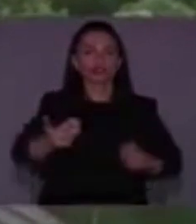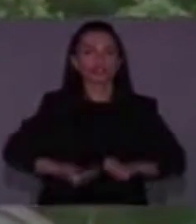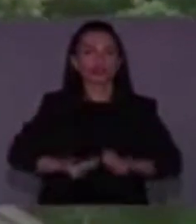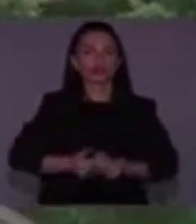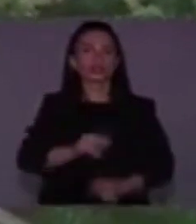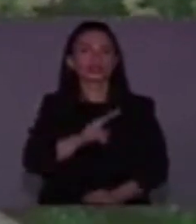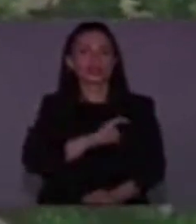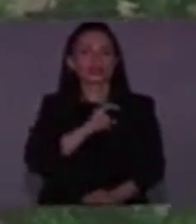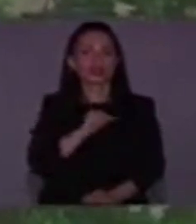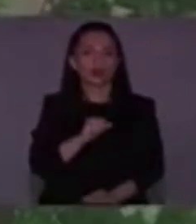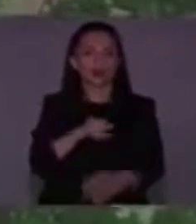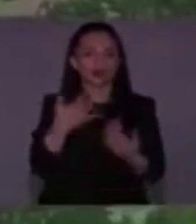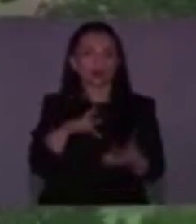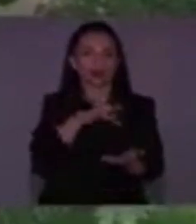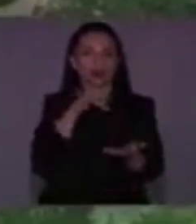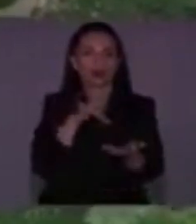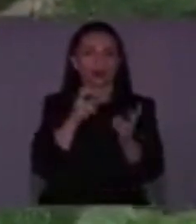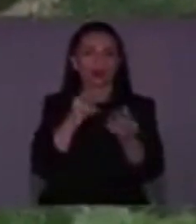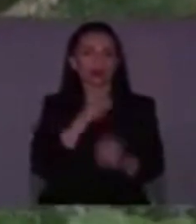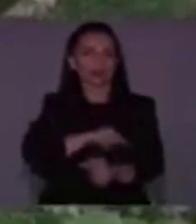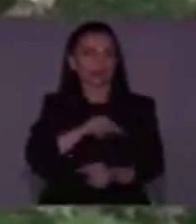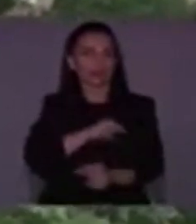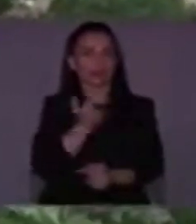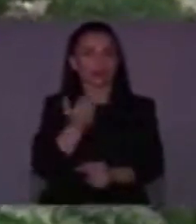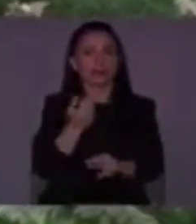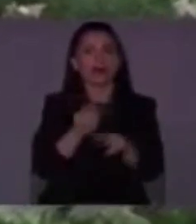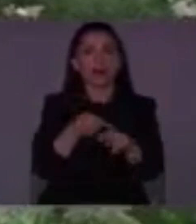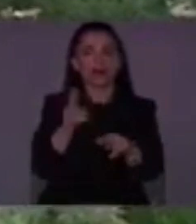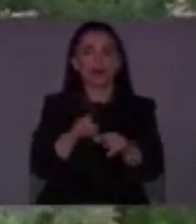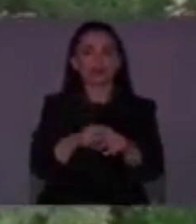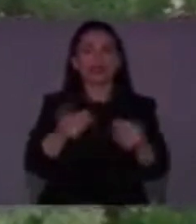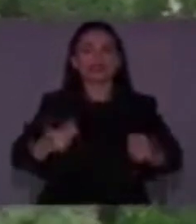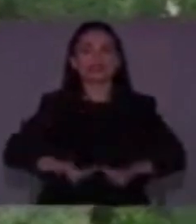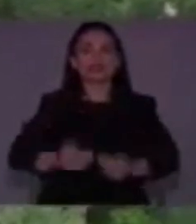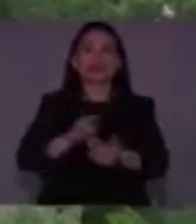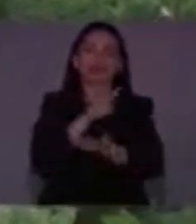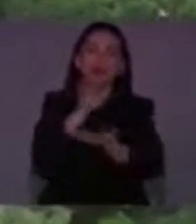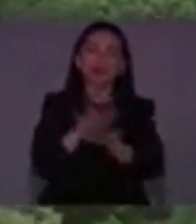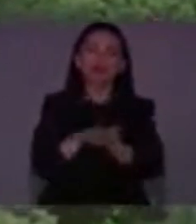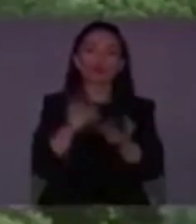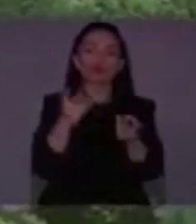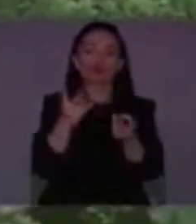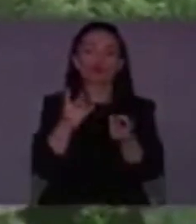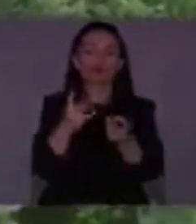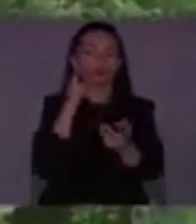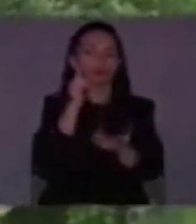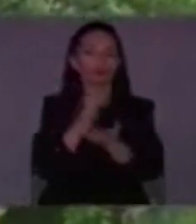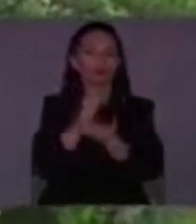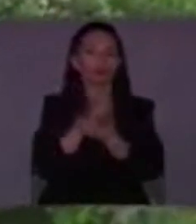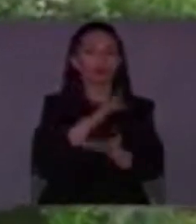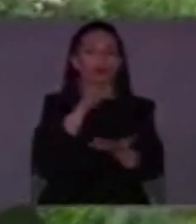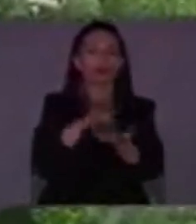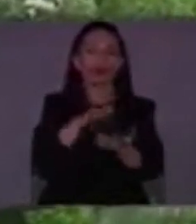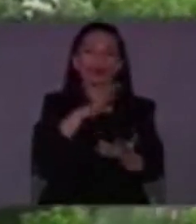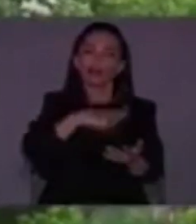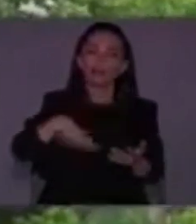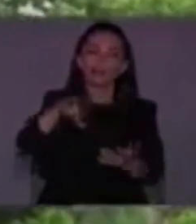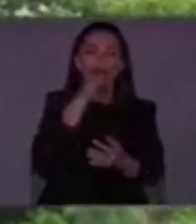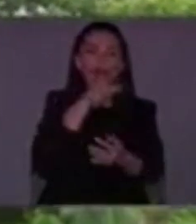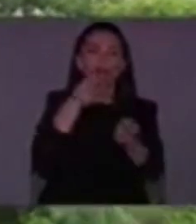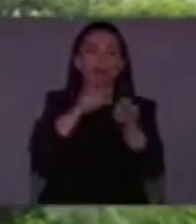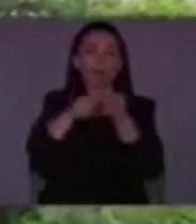სიცოცხლის სიყვარული ხომ ჩვენი ქალაქისთვისებაა, ამიტომ სიცოცხლე მუდმივად უნდა ჩქეფდეს ჩვენი ქალაქის ყველა